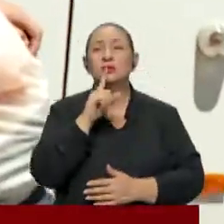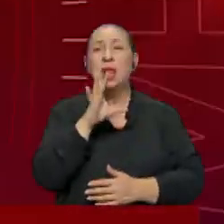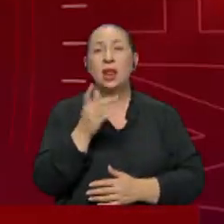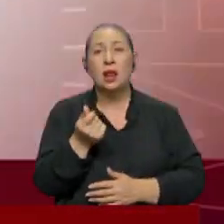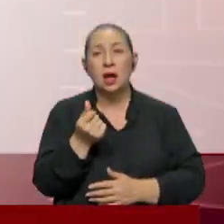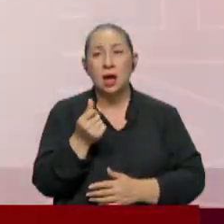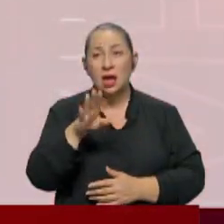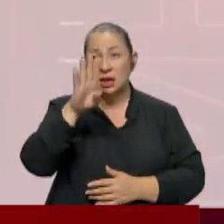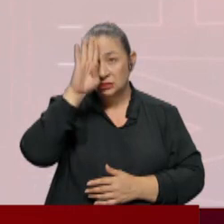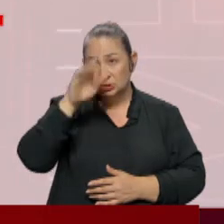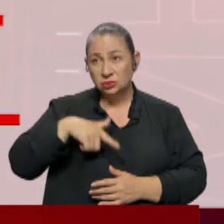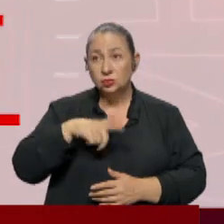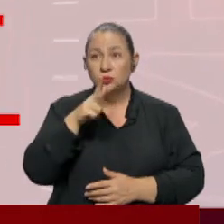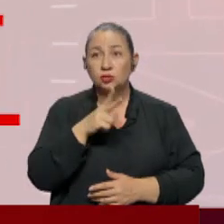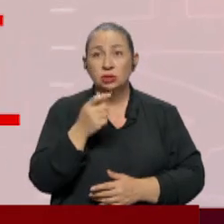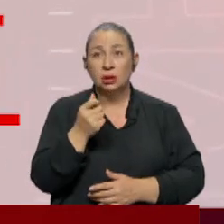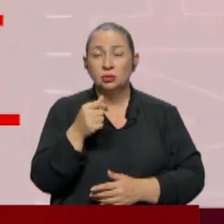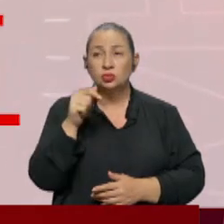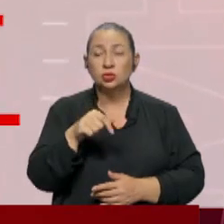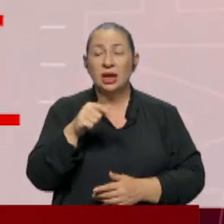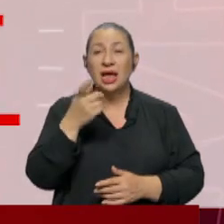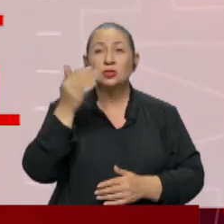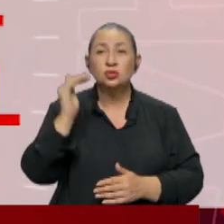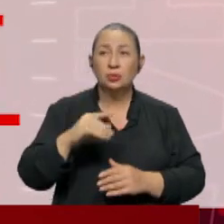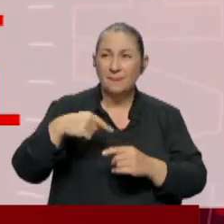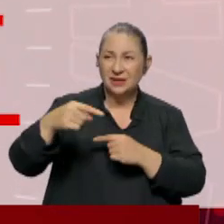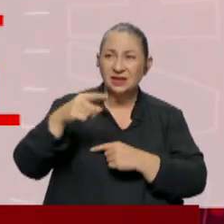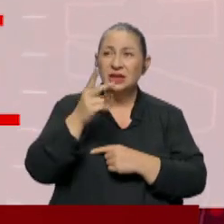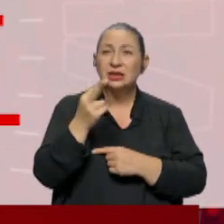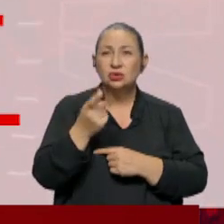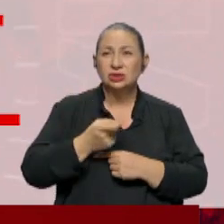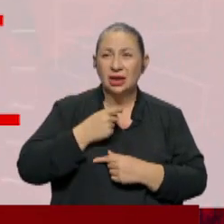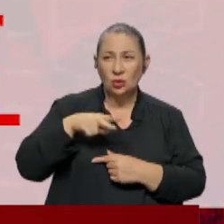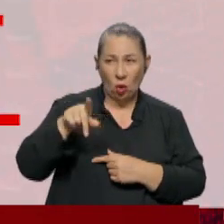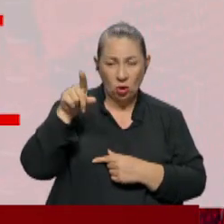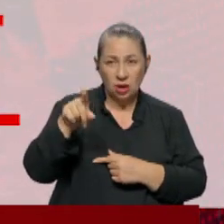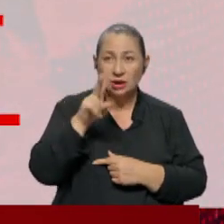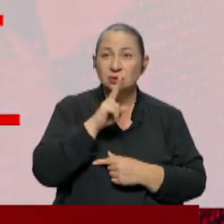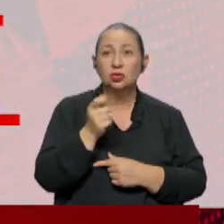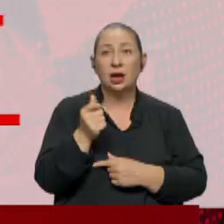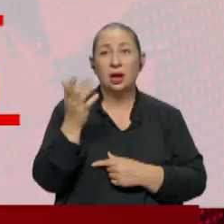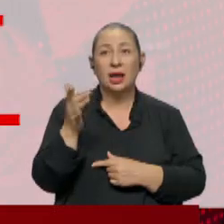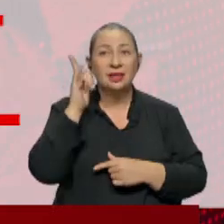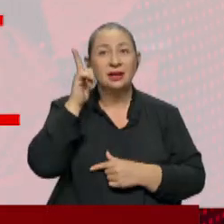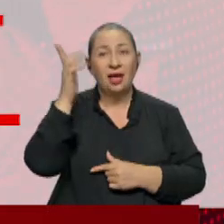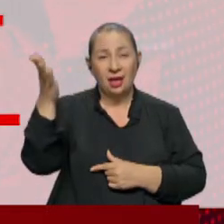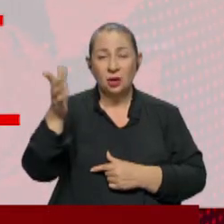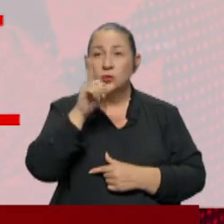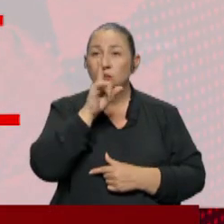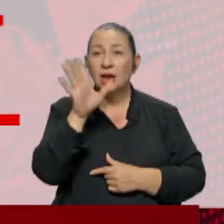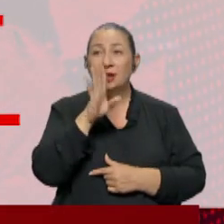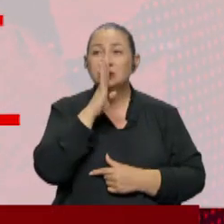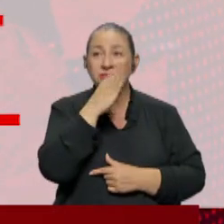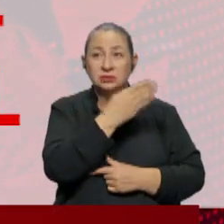150 lira. İstanbul İzmir 300 lira kesiyoruz. Şu anda en düşük mesafeli yer 2,5 saatlik yol 200 lira. Edirne 150 lira,